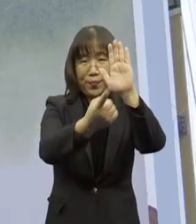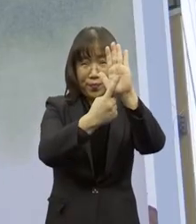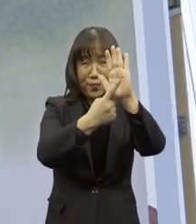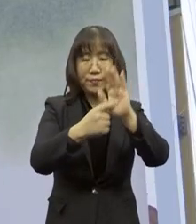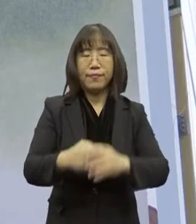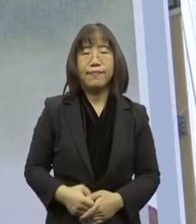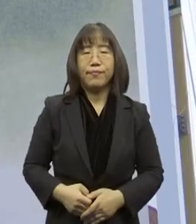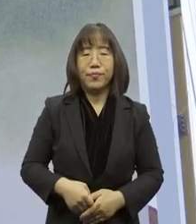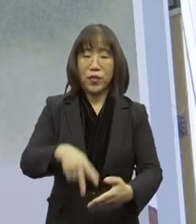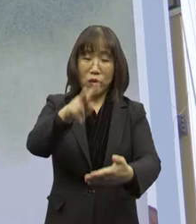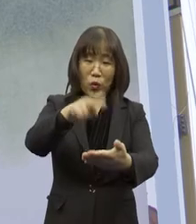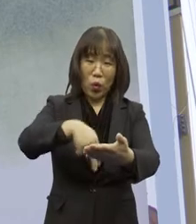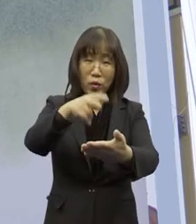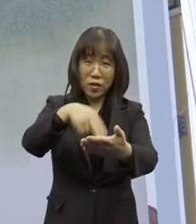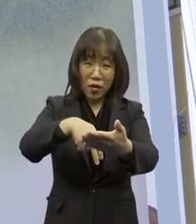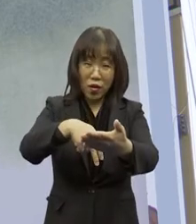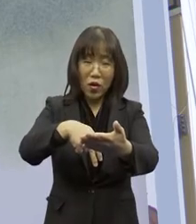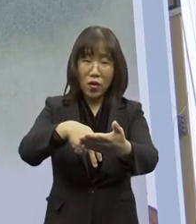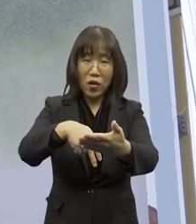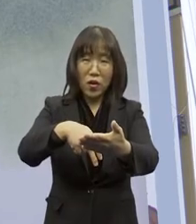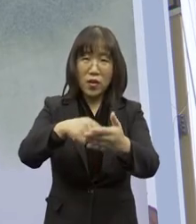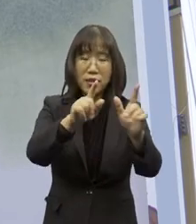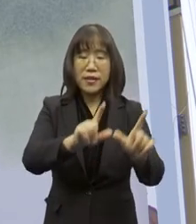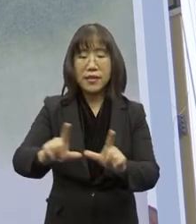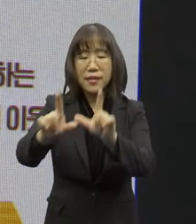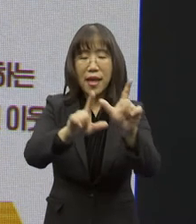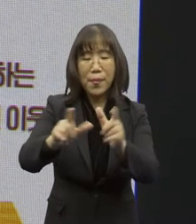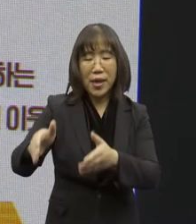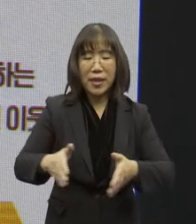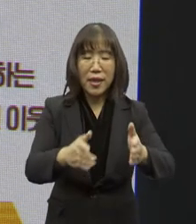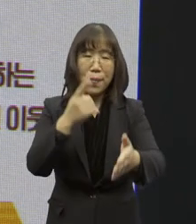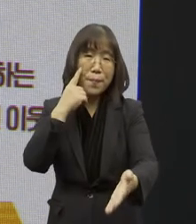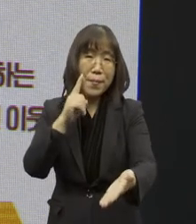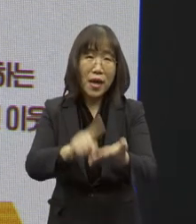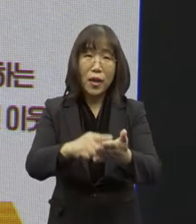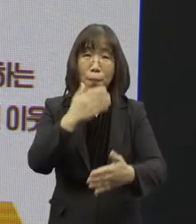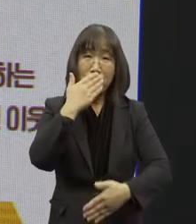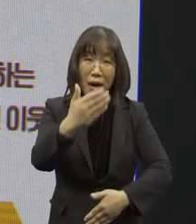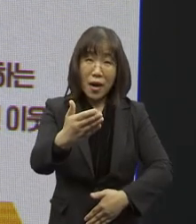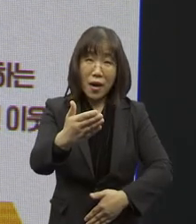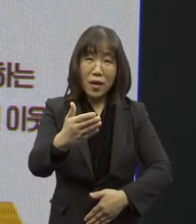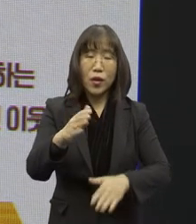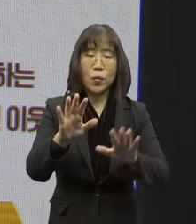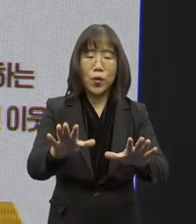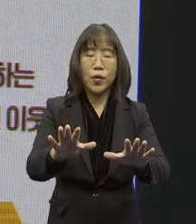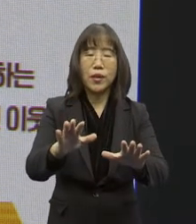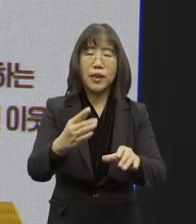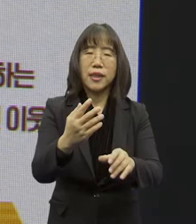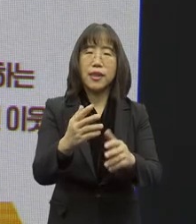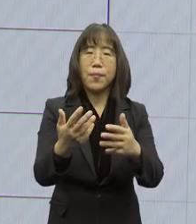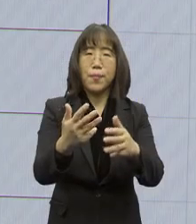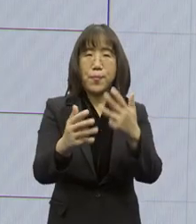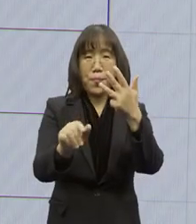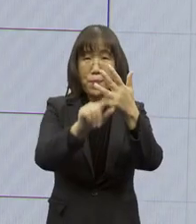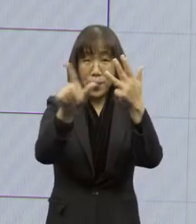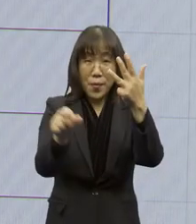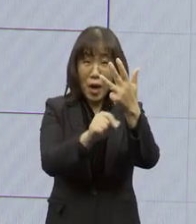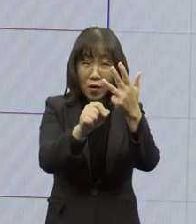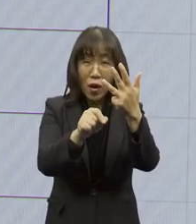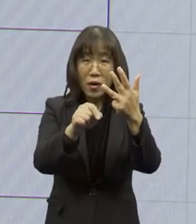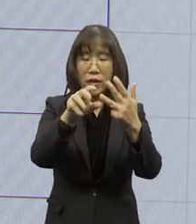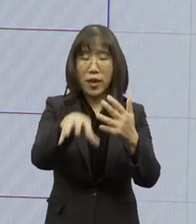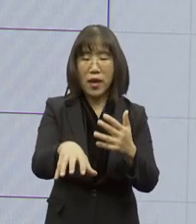선정됐습니다. 독서를 통해 인생의 길을 발견할 수 있다는 뜻으로 지난 8월 190건의 구민 공모를